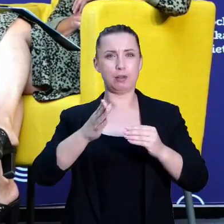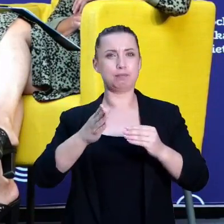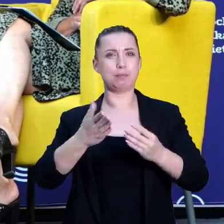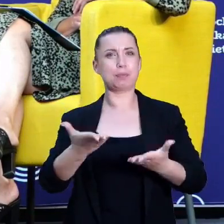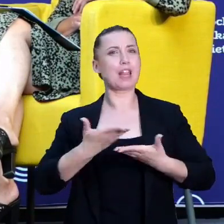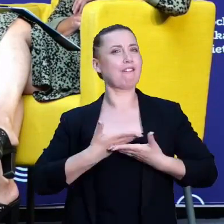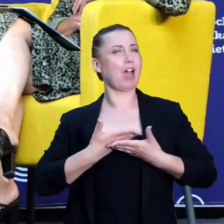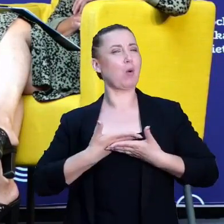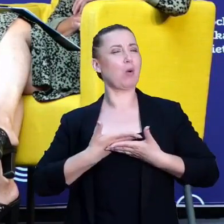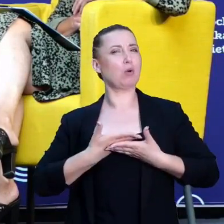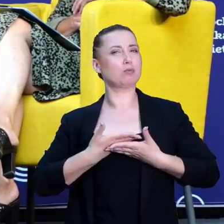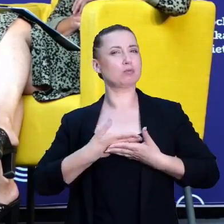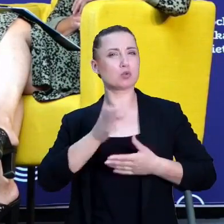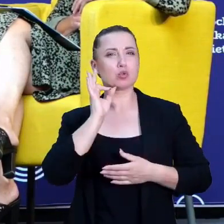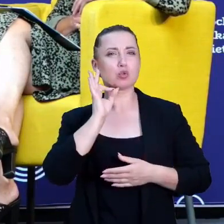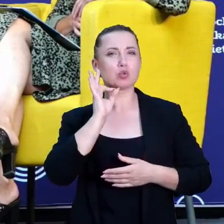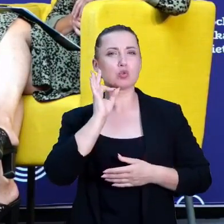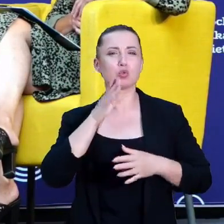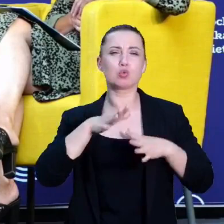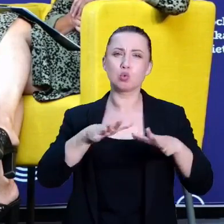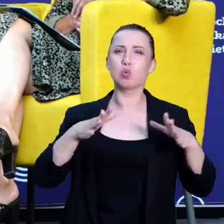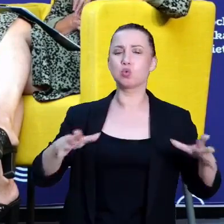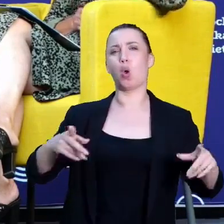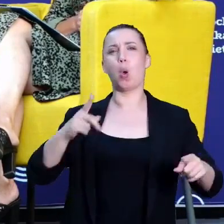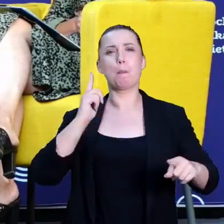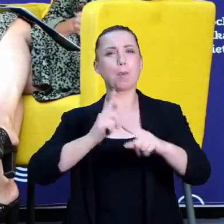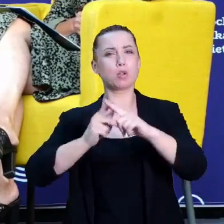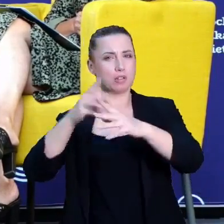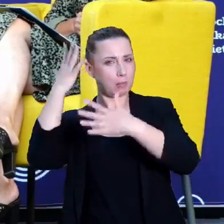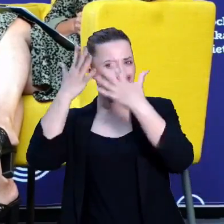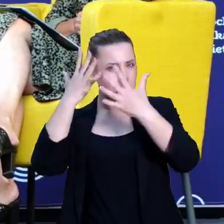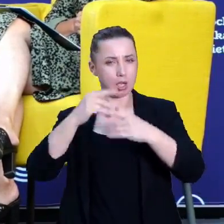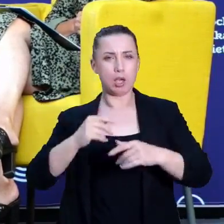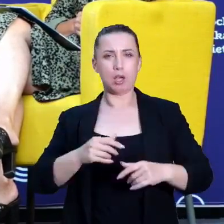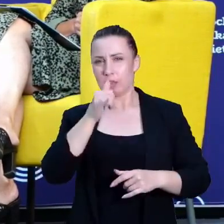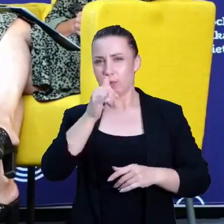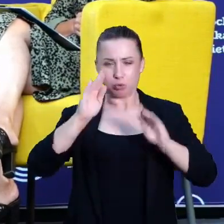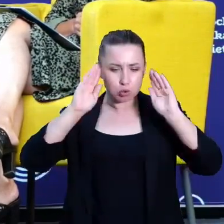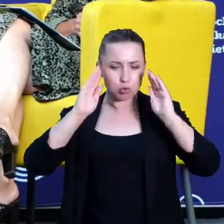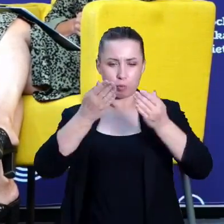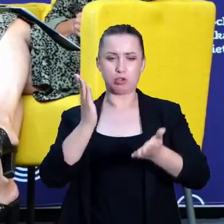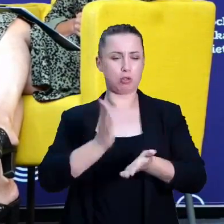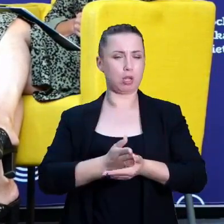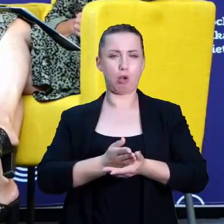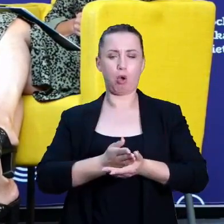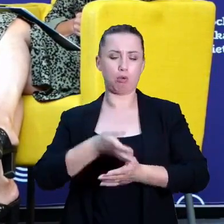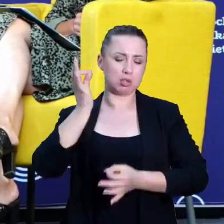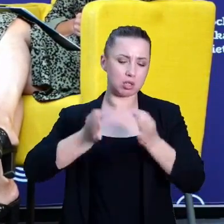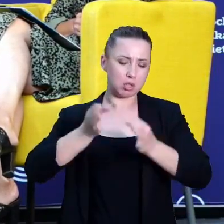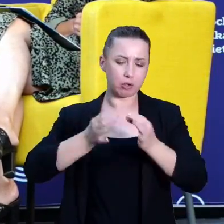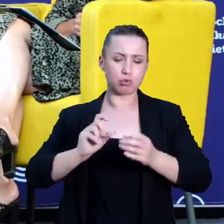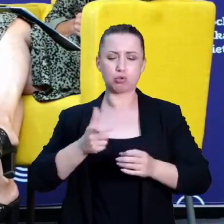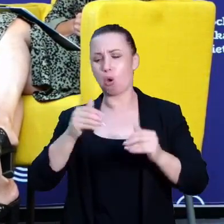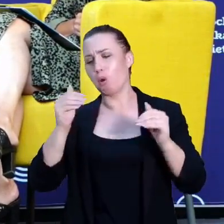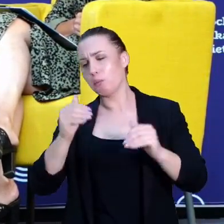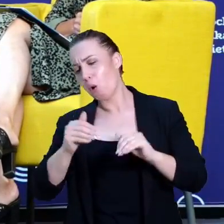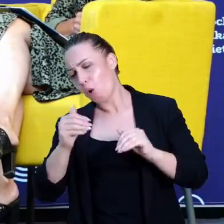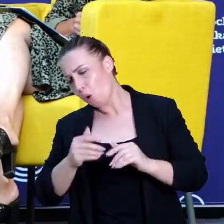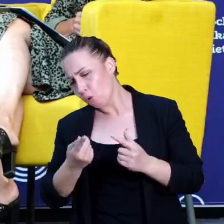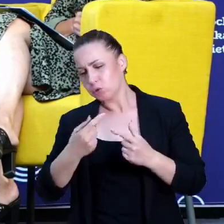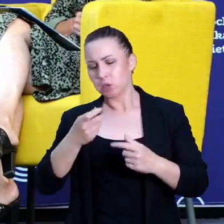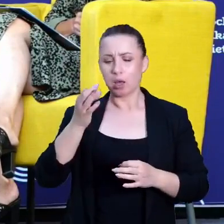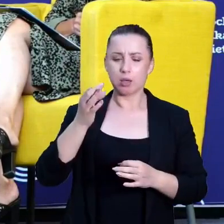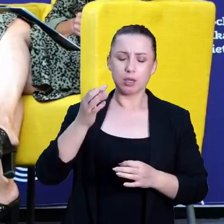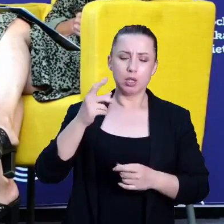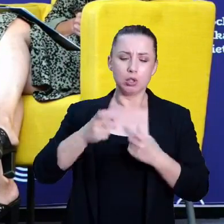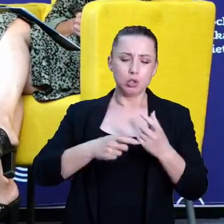wspaniałymi albo po prostu bliskimi, którzy są tu na wyciągnięcie ręki, żeby nie koncentrować się tak bardzo na swoich rozmyślaniach, nad tym, co by mogło być, albo nad tym,